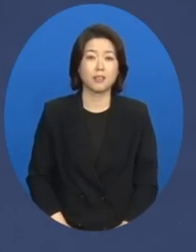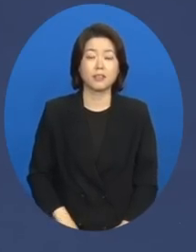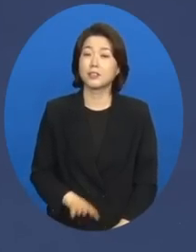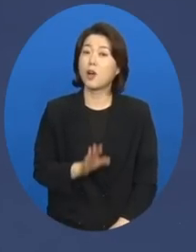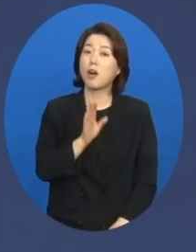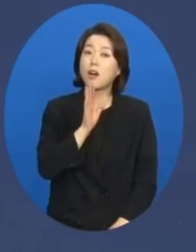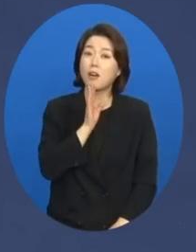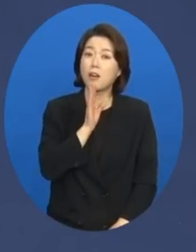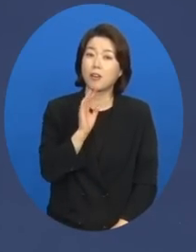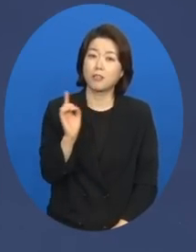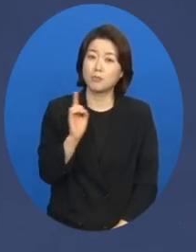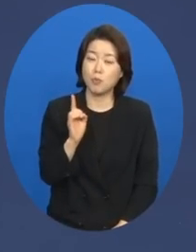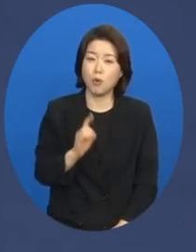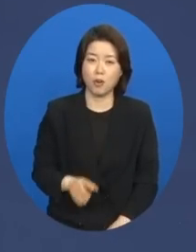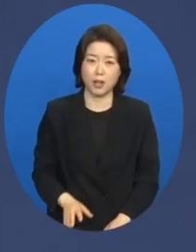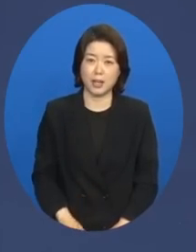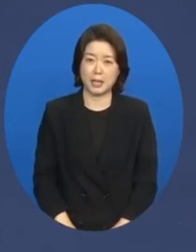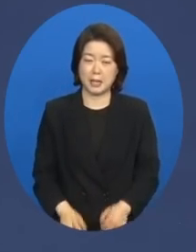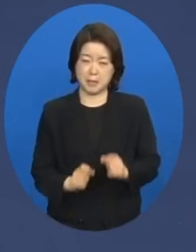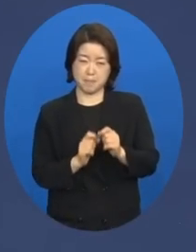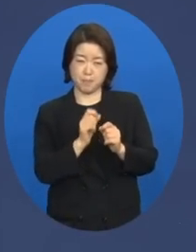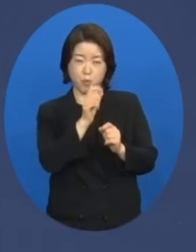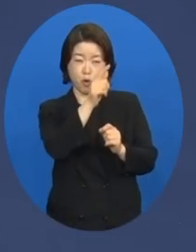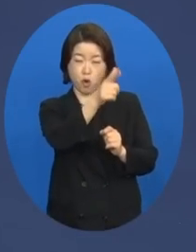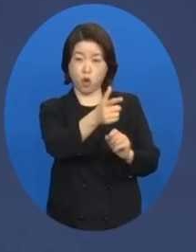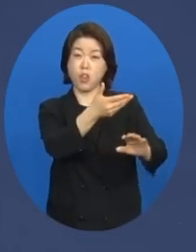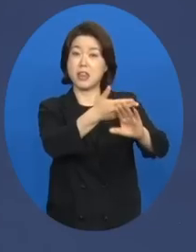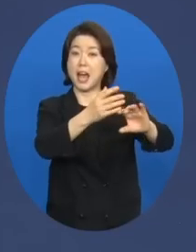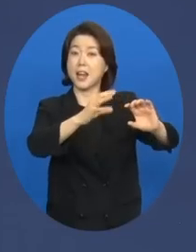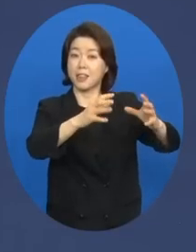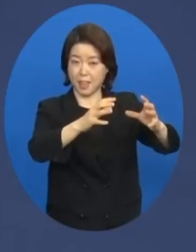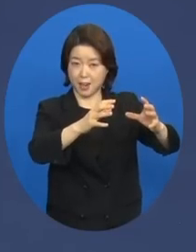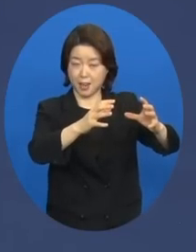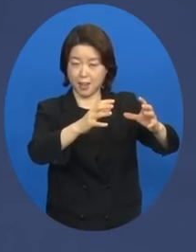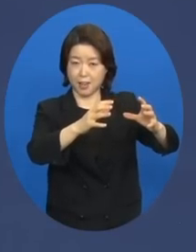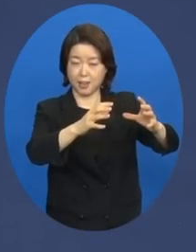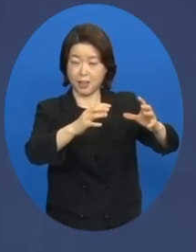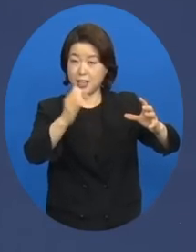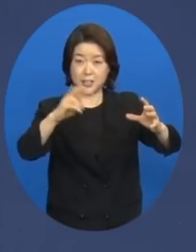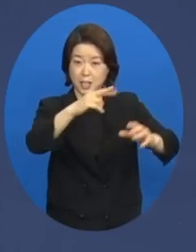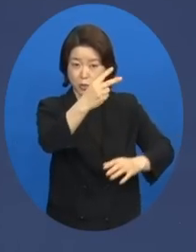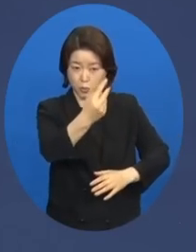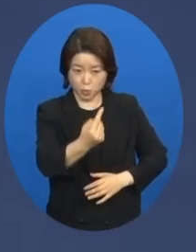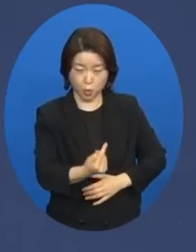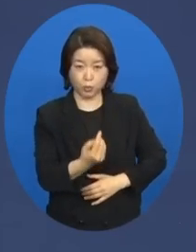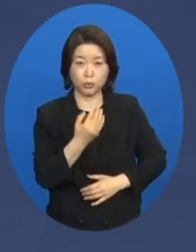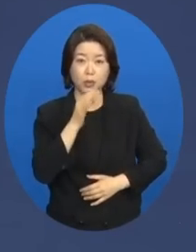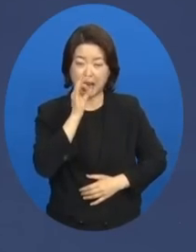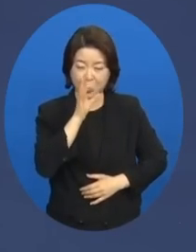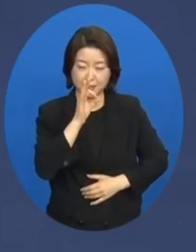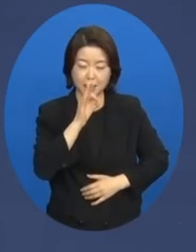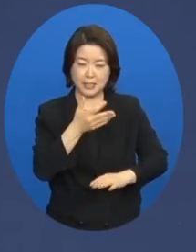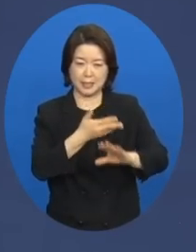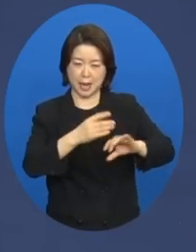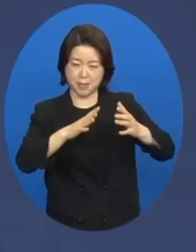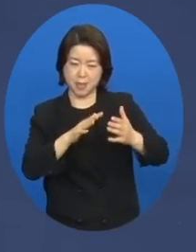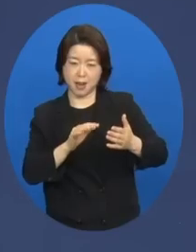참 먼 타국에 다시 돌아올 수 없는 이 영말리 먼 타국으로 떠날